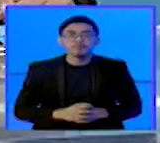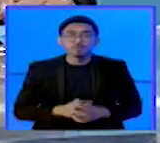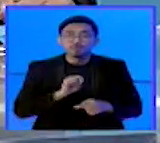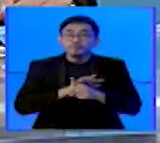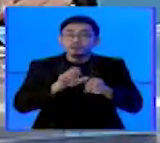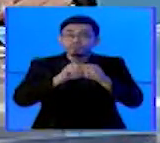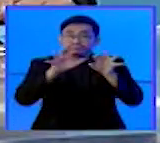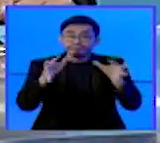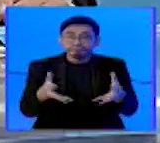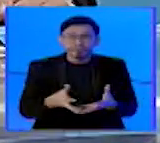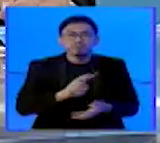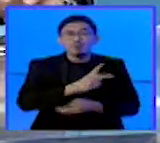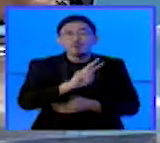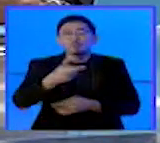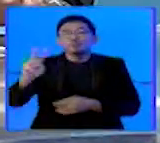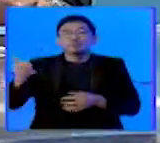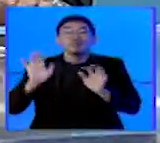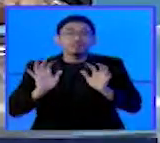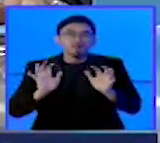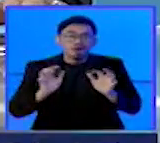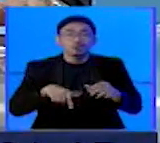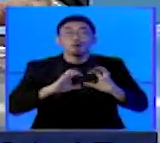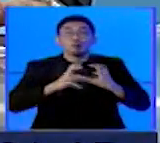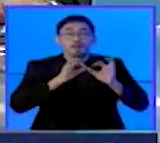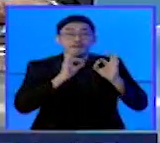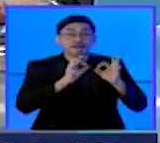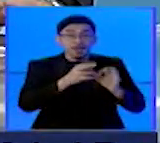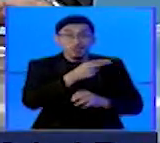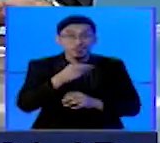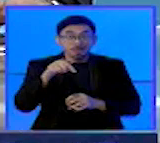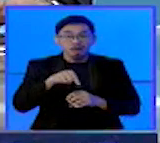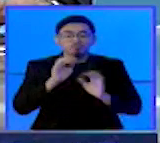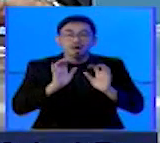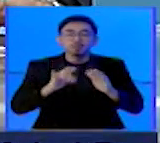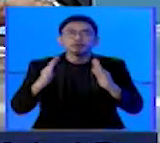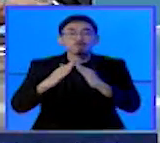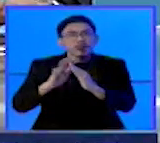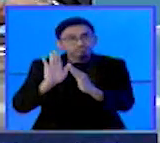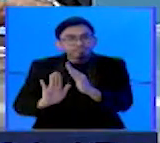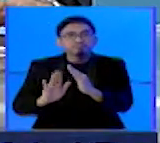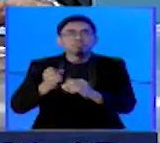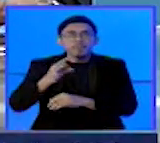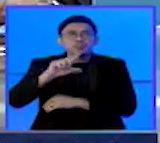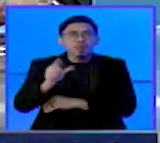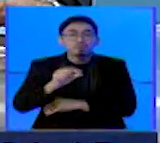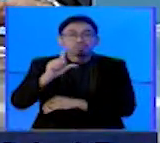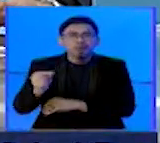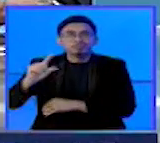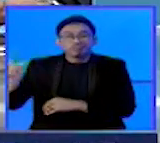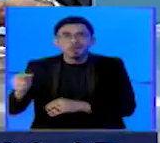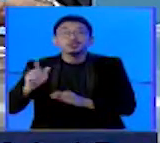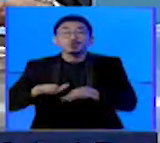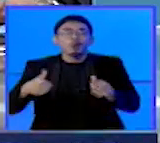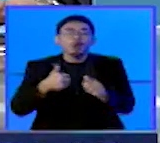Bersama pandemi COVID-19 membawa perubahan banyak bagi dunia pendidikan di tanah air. Selama dirumahkan berbulan-bulan, siswa mengikuti kegiatan